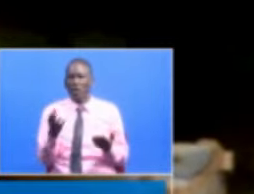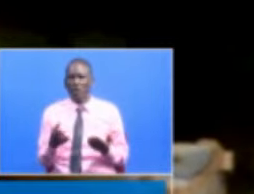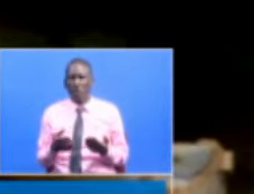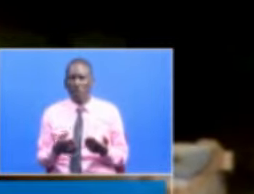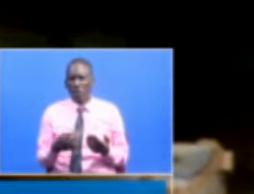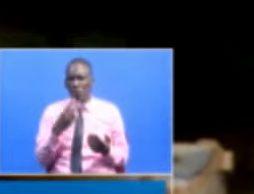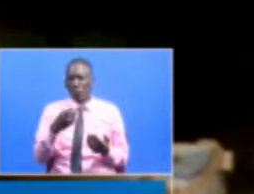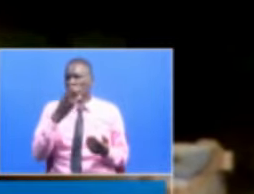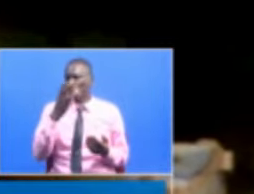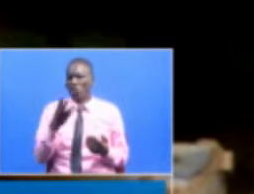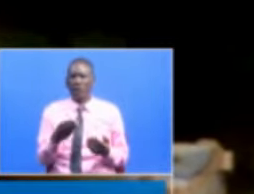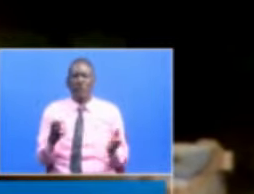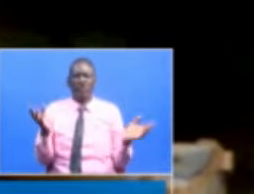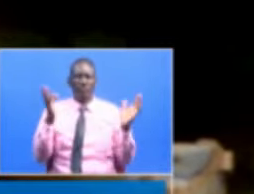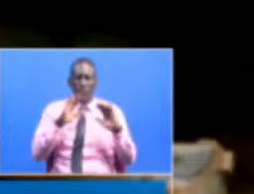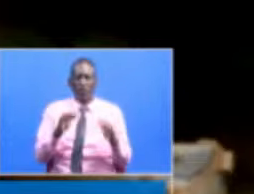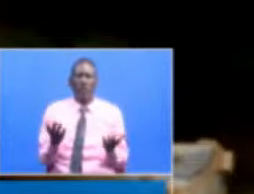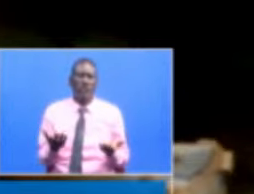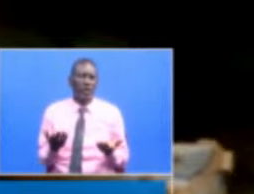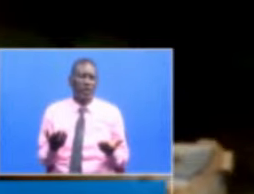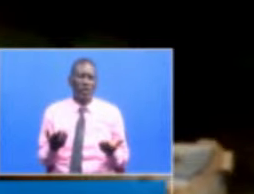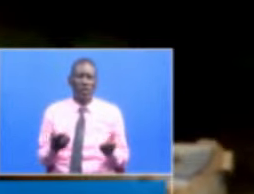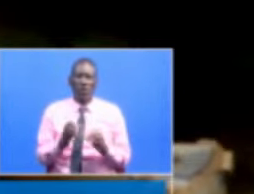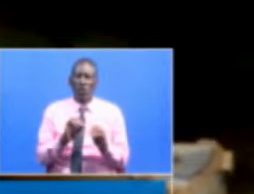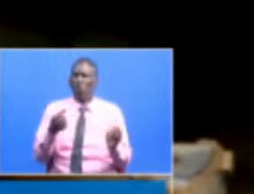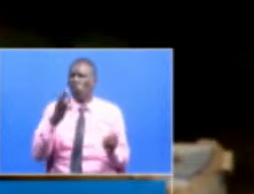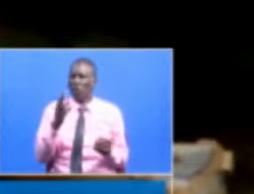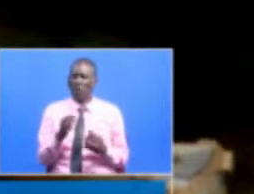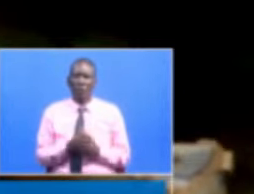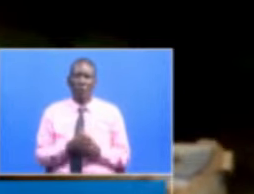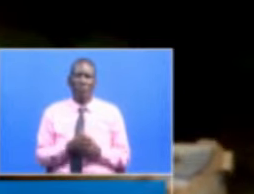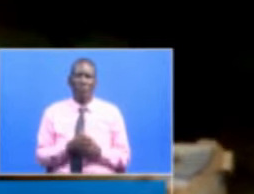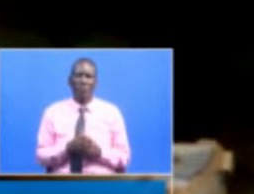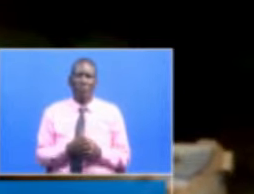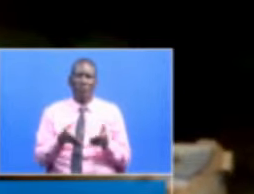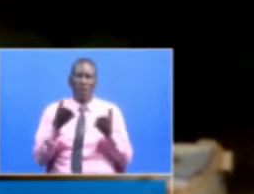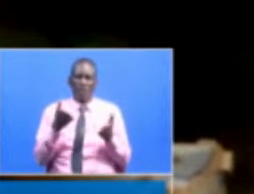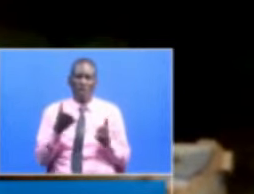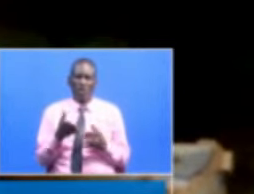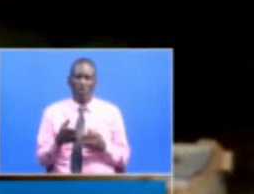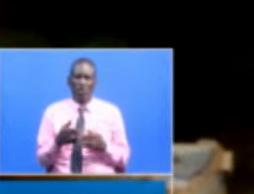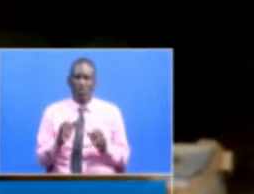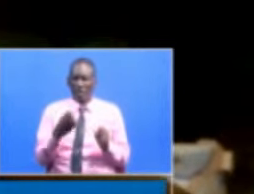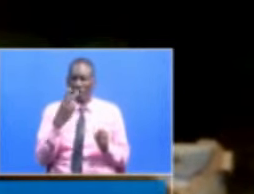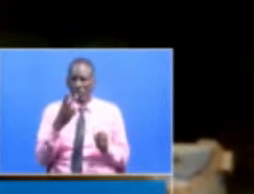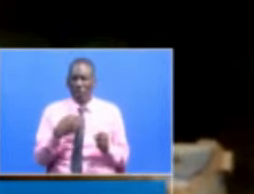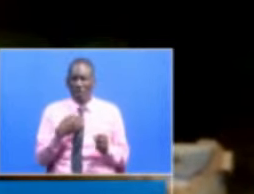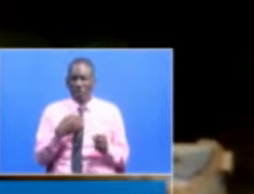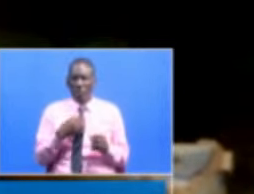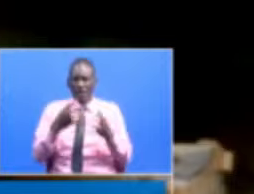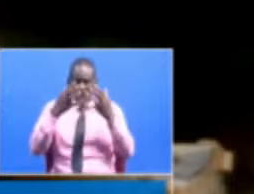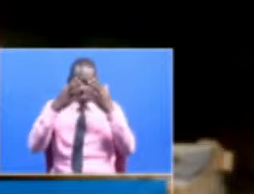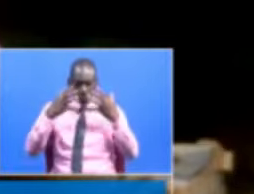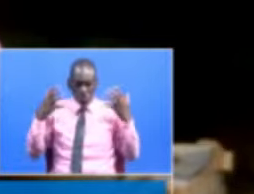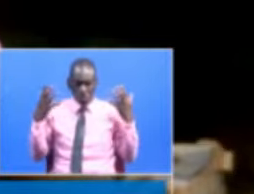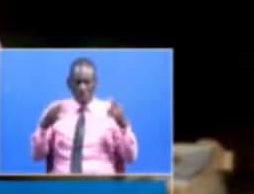maji imekatika, hatuna maji. Sahi ya tunaona kuna ile simba inakula watu huko